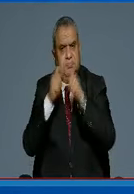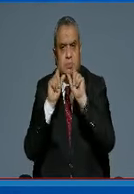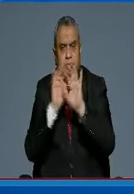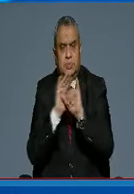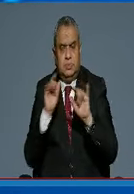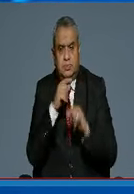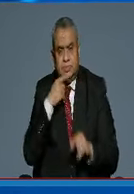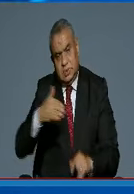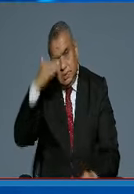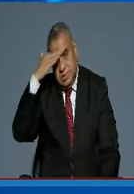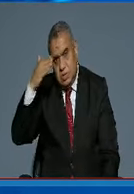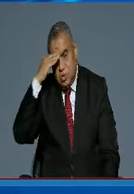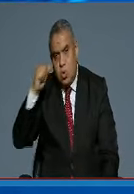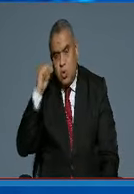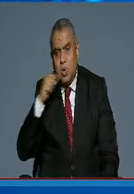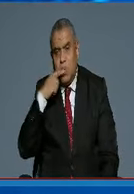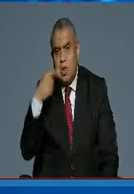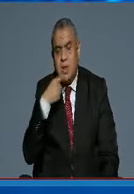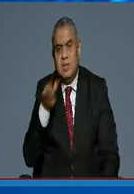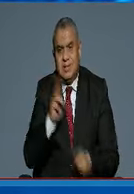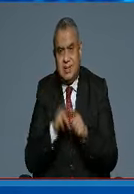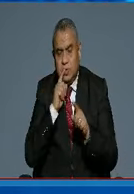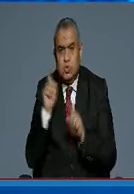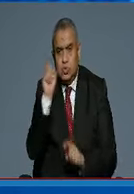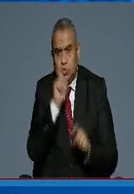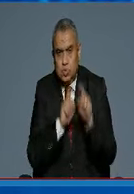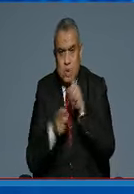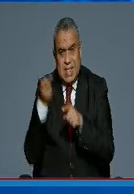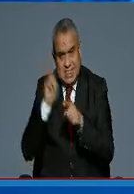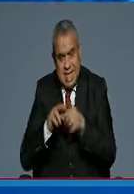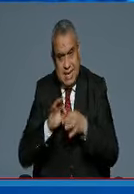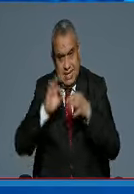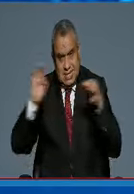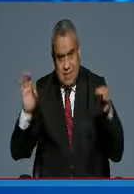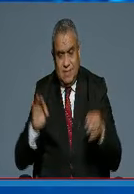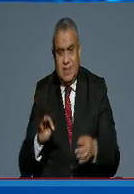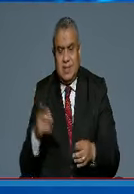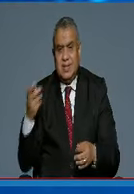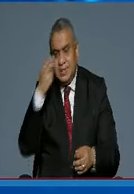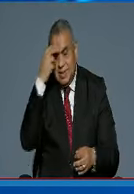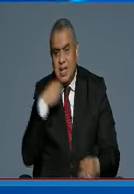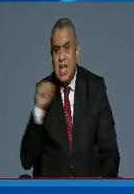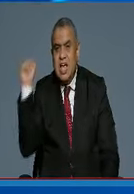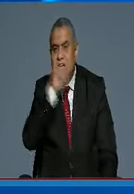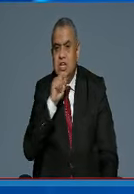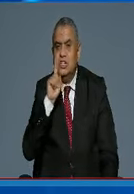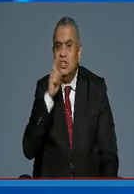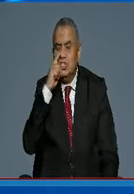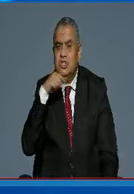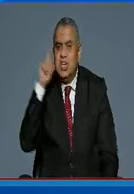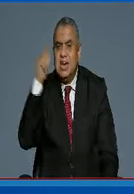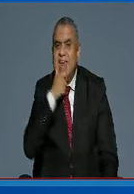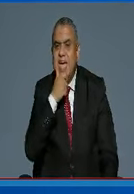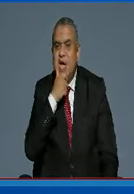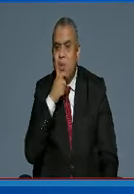استحق التحيه وهيفضل السؤال قائم هو الشناوي لما يرجع هيعمل ايه في المنافسه العظيمه مع